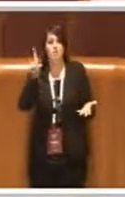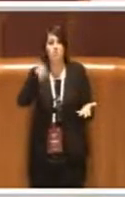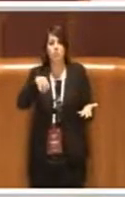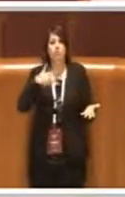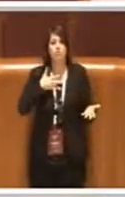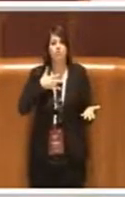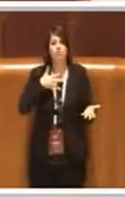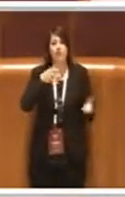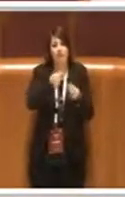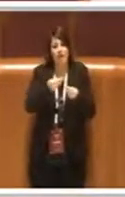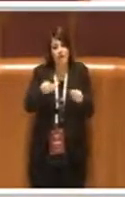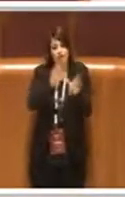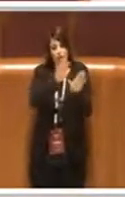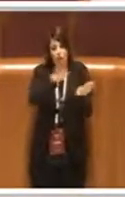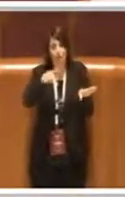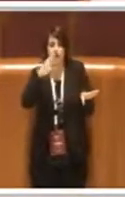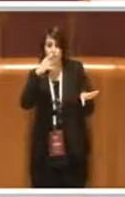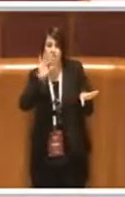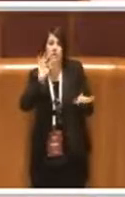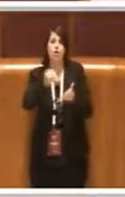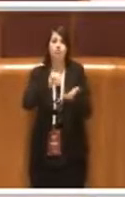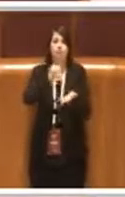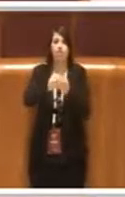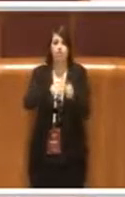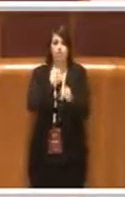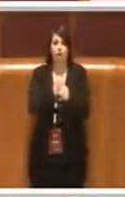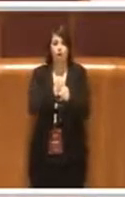centro storico che